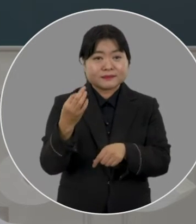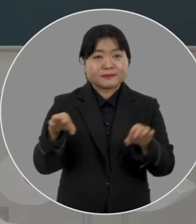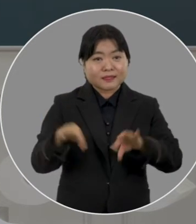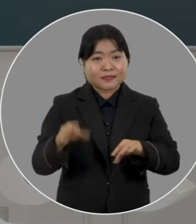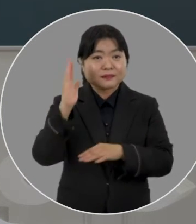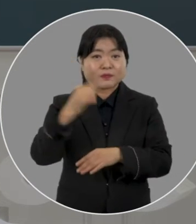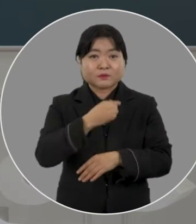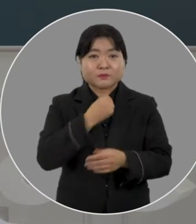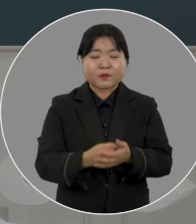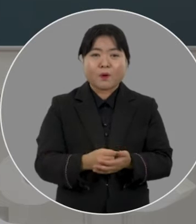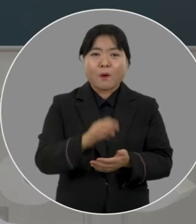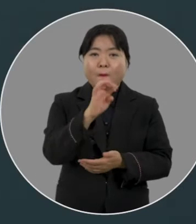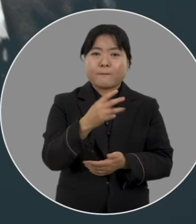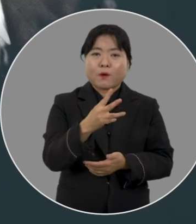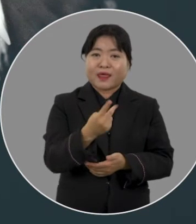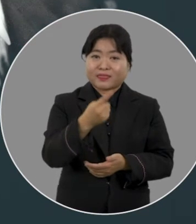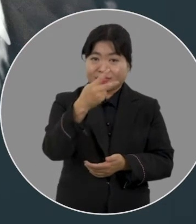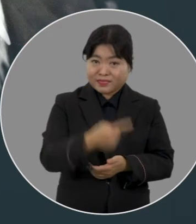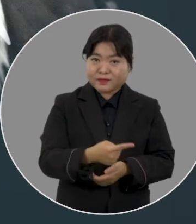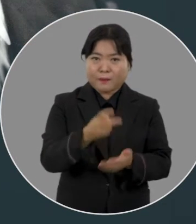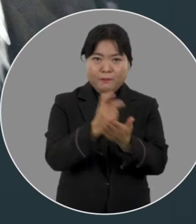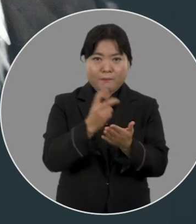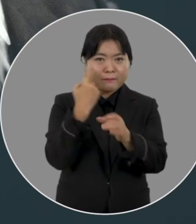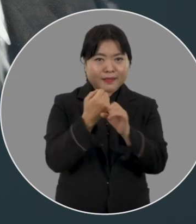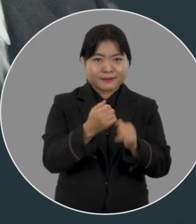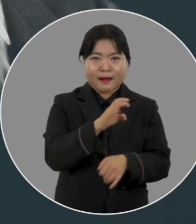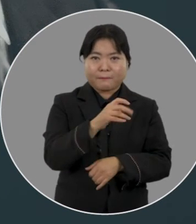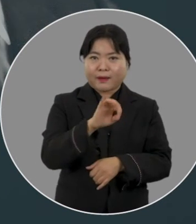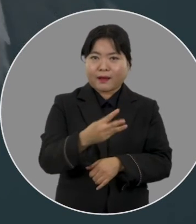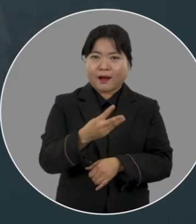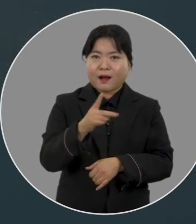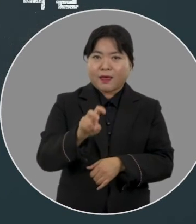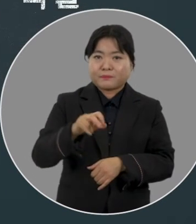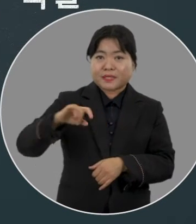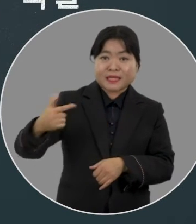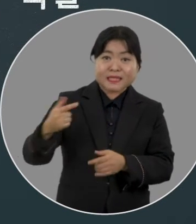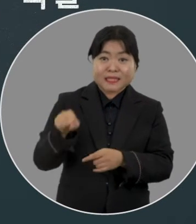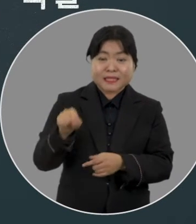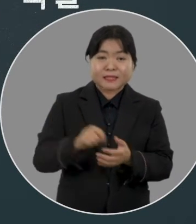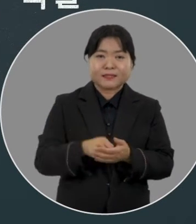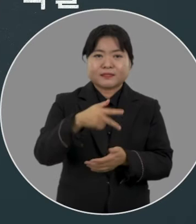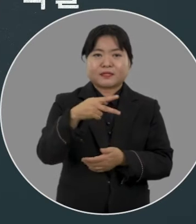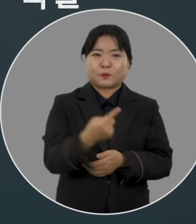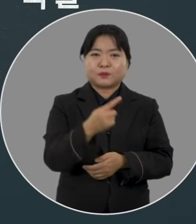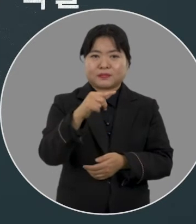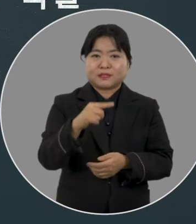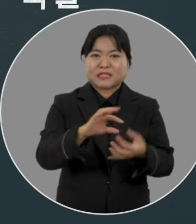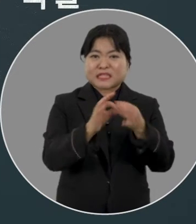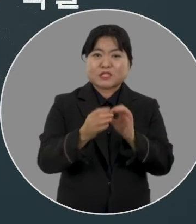해요. 폴란드의 법학자였던 라파엘 렘킨이 게노스,